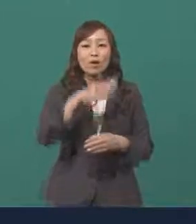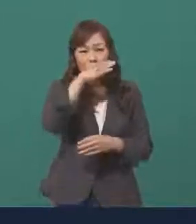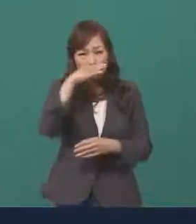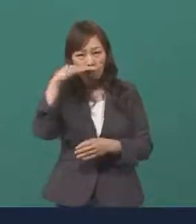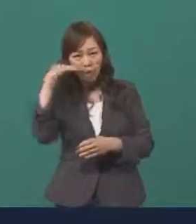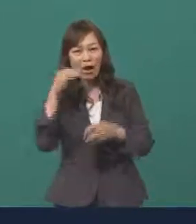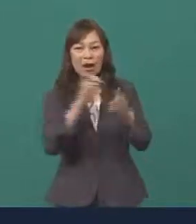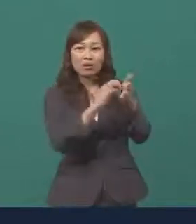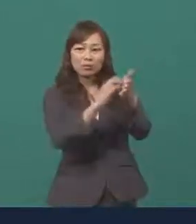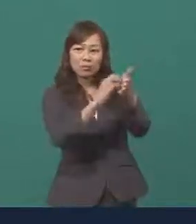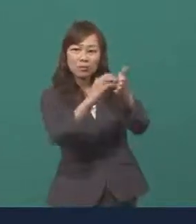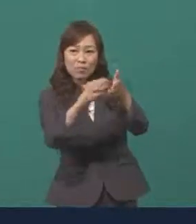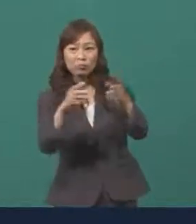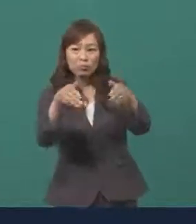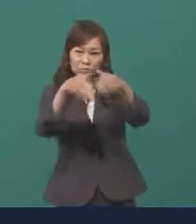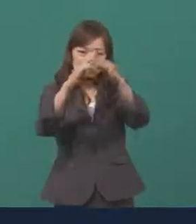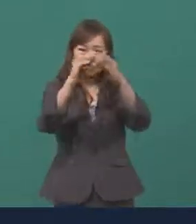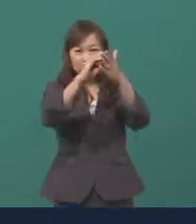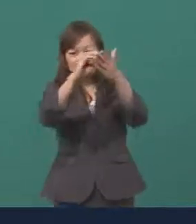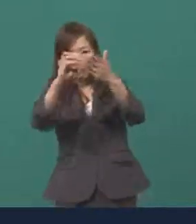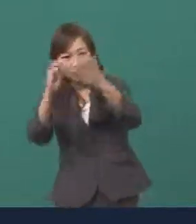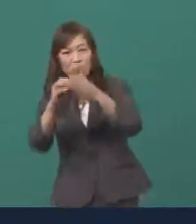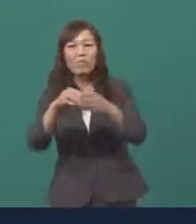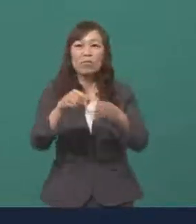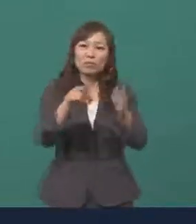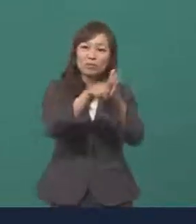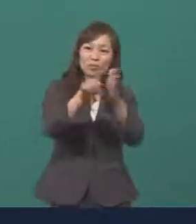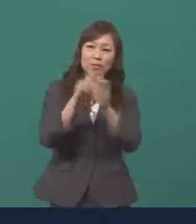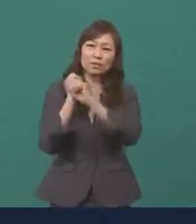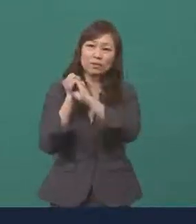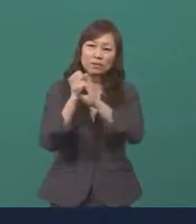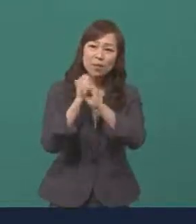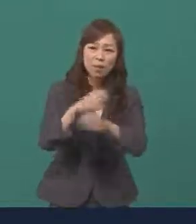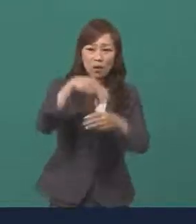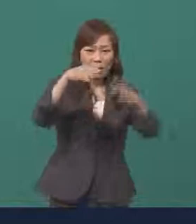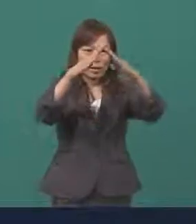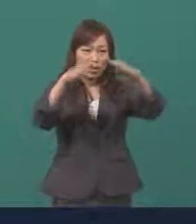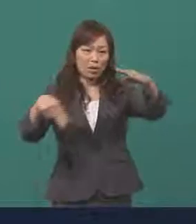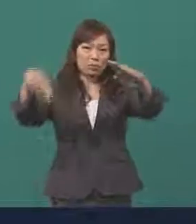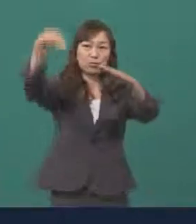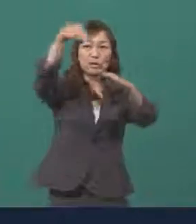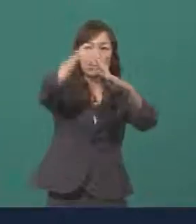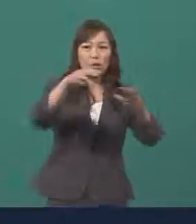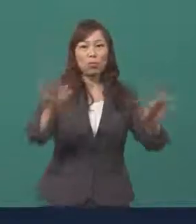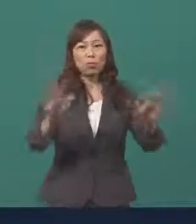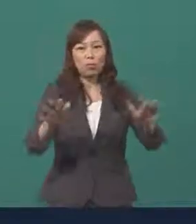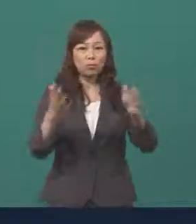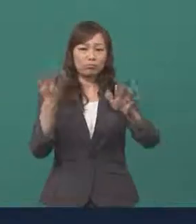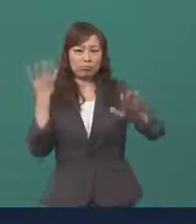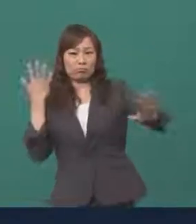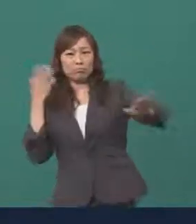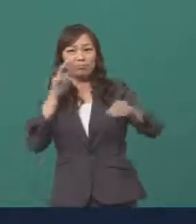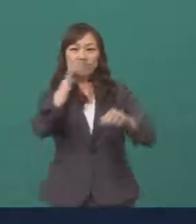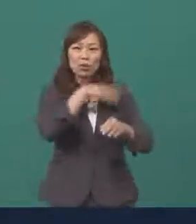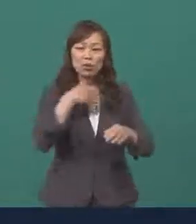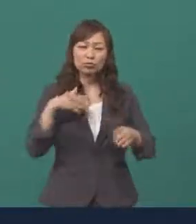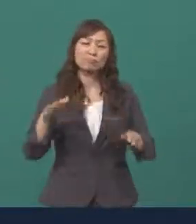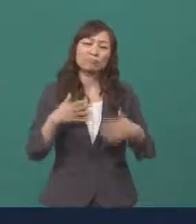豪華に飾り付けられた曳山の上で演じられる子供歌舞伎が見どころの一つとなっています。